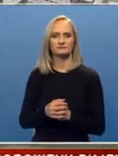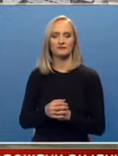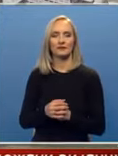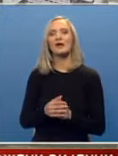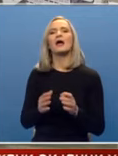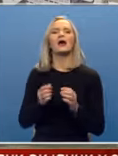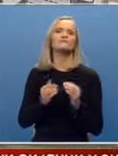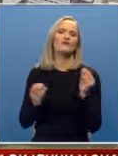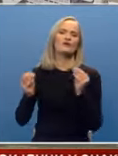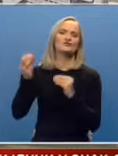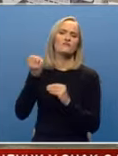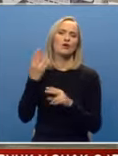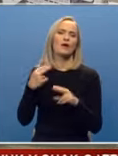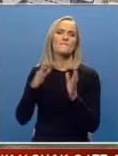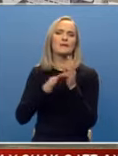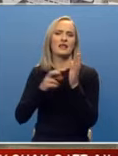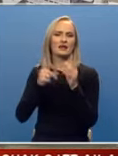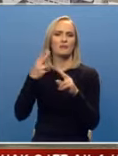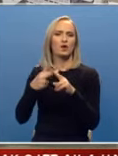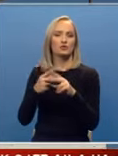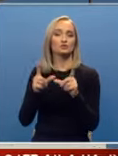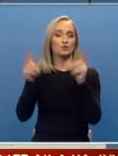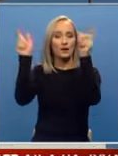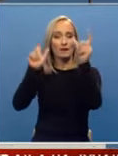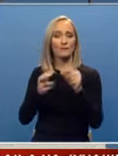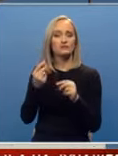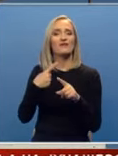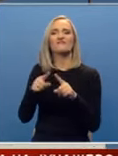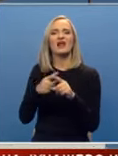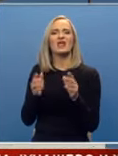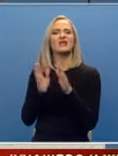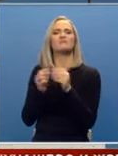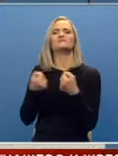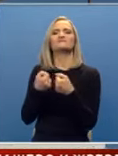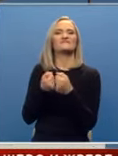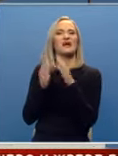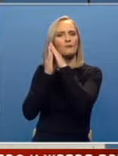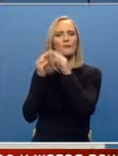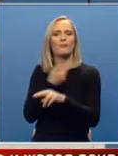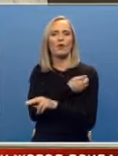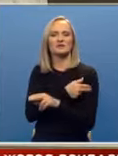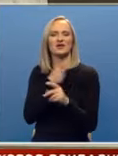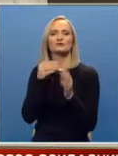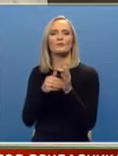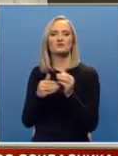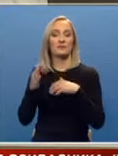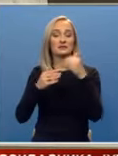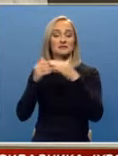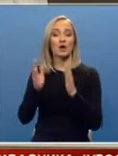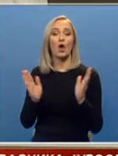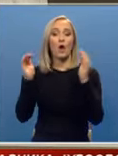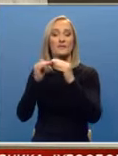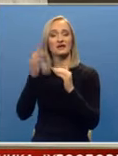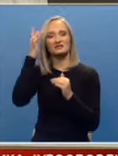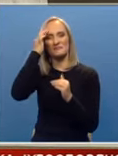Rast broja oboljelih od malignih bolesti u Republici Srpskoj i nedostatak smještajnih kapaciteta doveli su do potrebe da se izgradi objekat